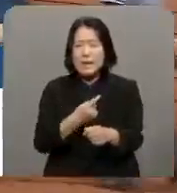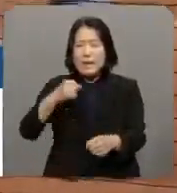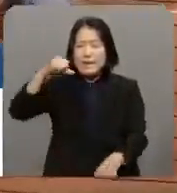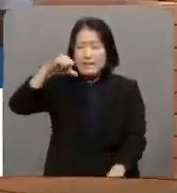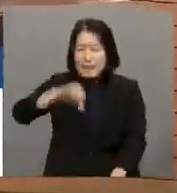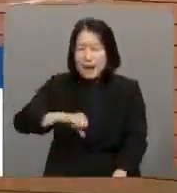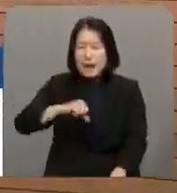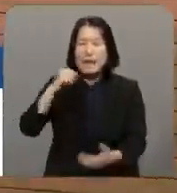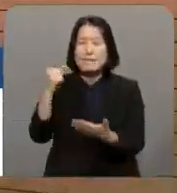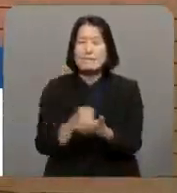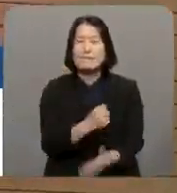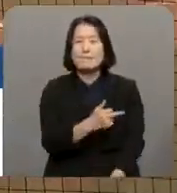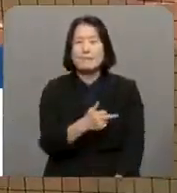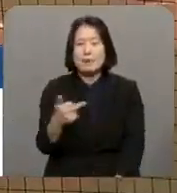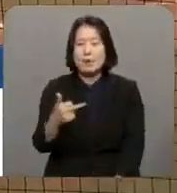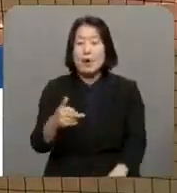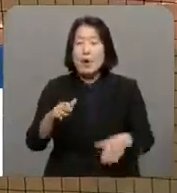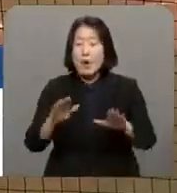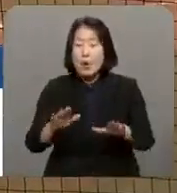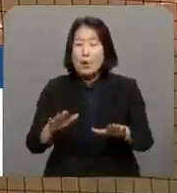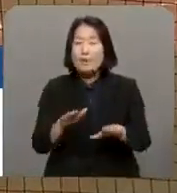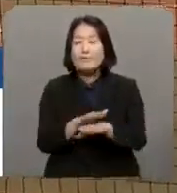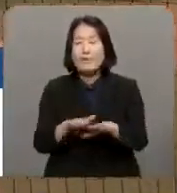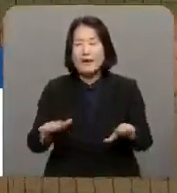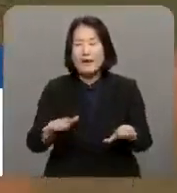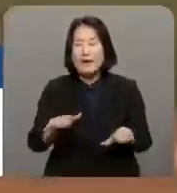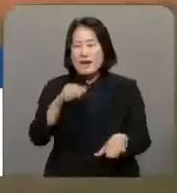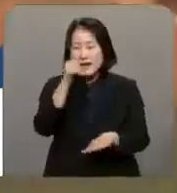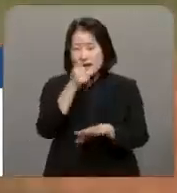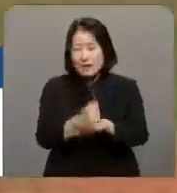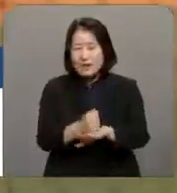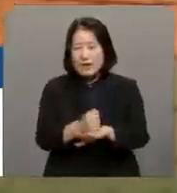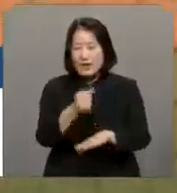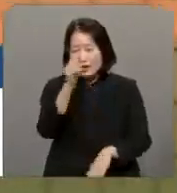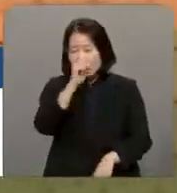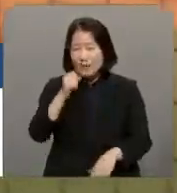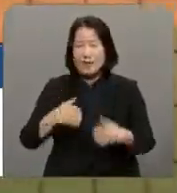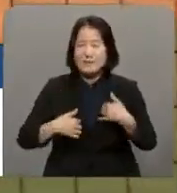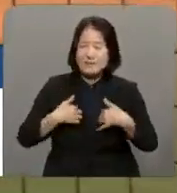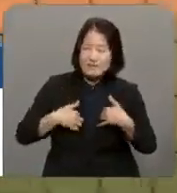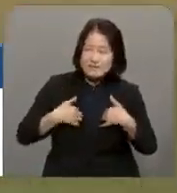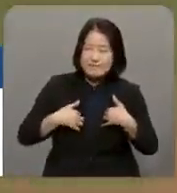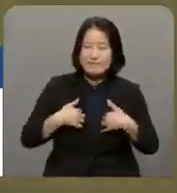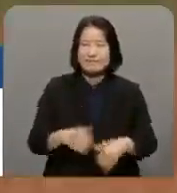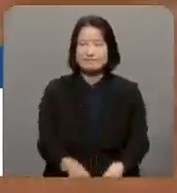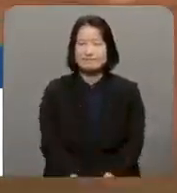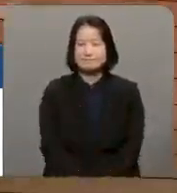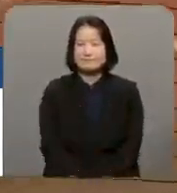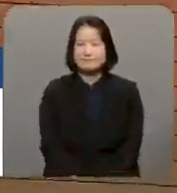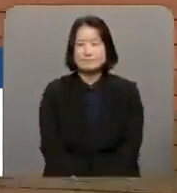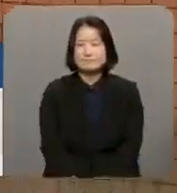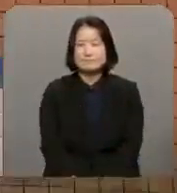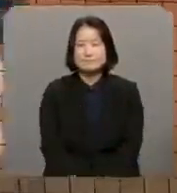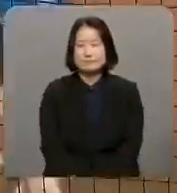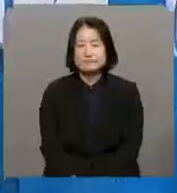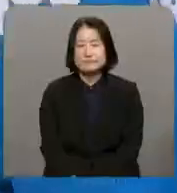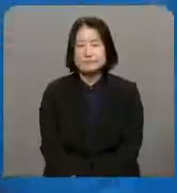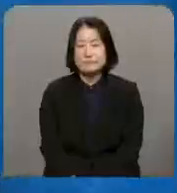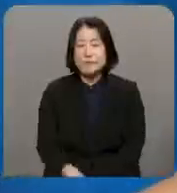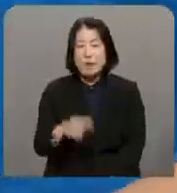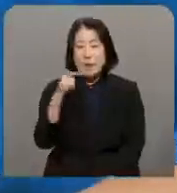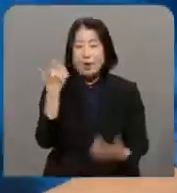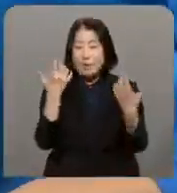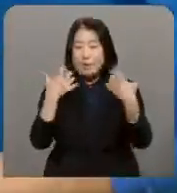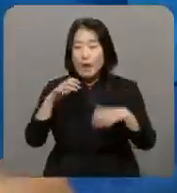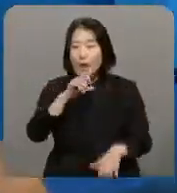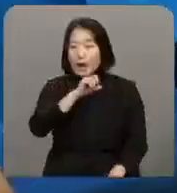그 아쉬웠던 점을 오늘 다 풀었었던 것 같습니다. 좋은 결과 있어서 되게 굉장히 좋습니다. 황금사자기